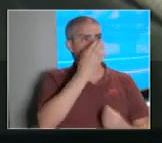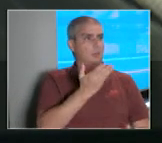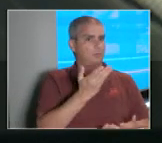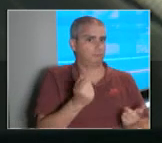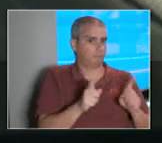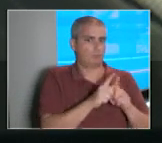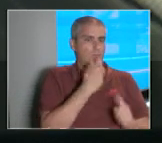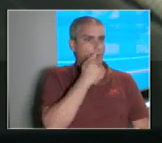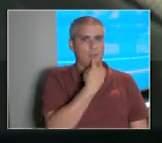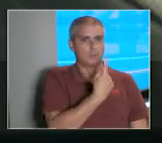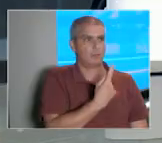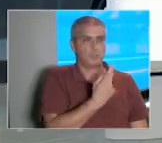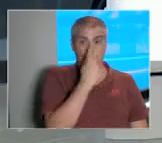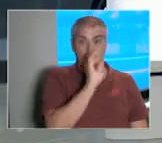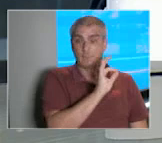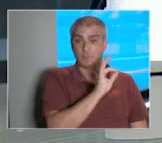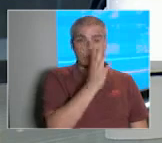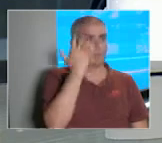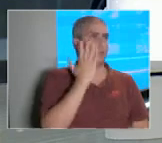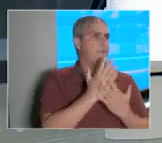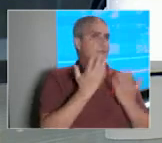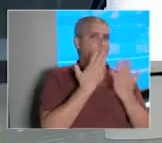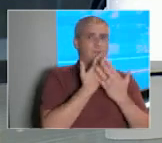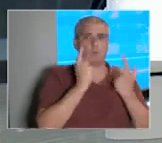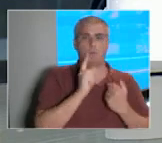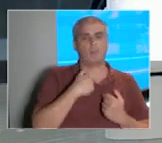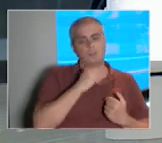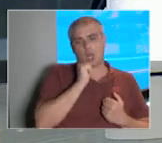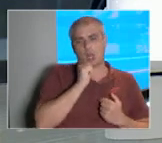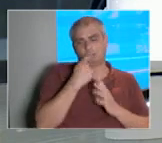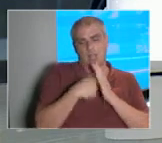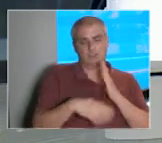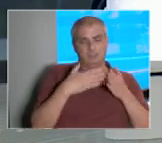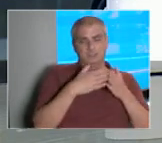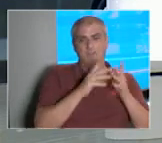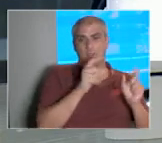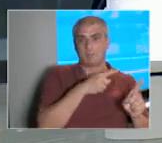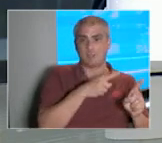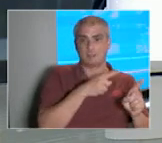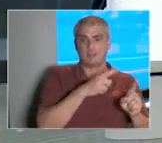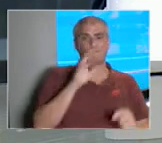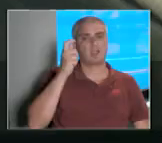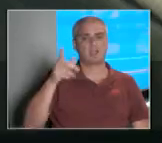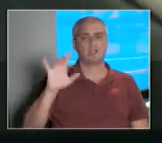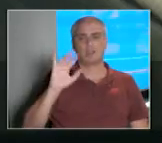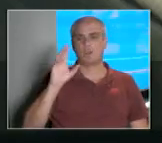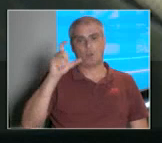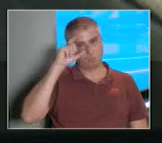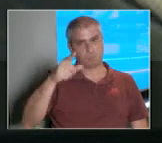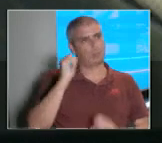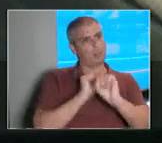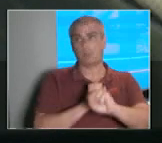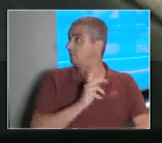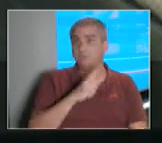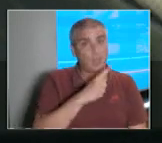כמו שאומר דרי, שמבחינתו היו דברים נסתרים, הוא אומר, אני לא רציתי לרכוש את ספינות המגן, ובוגי תמך. לא, לא, אני, לא אני,